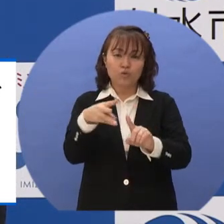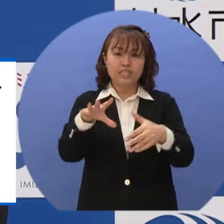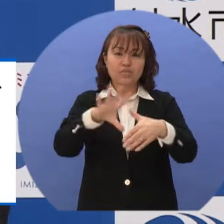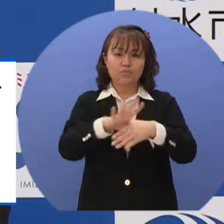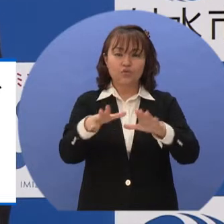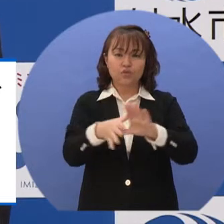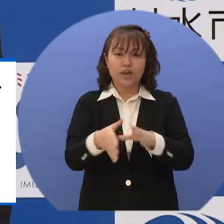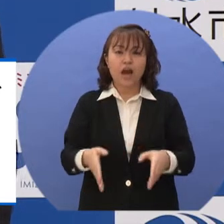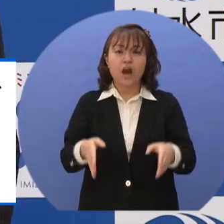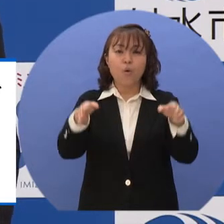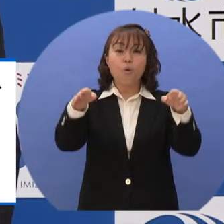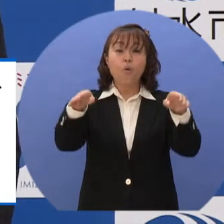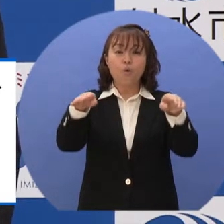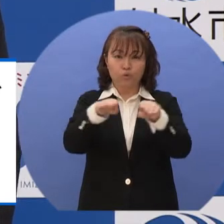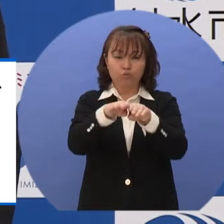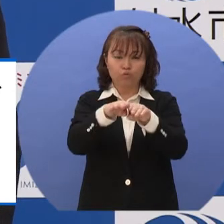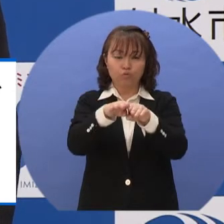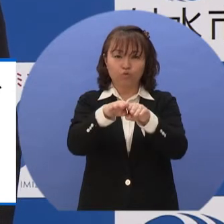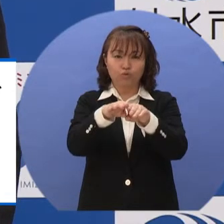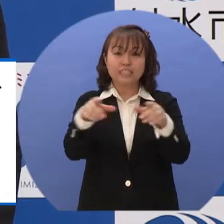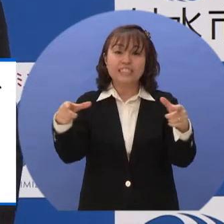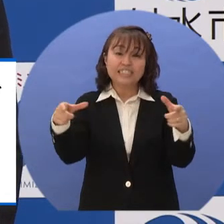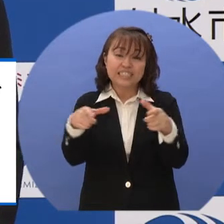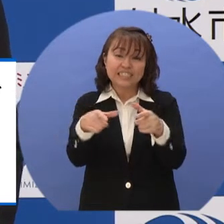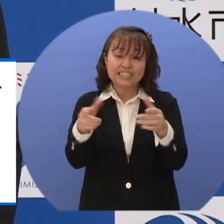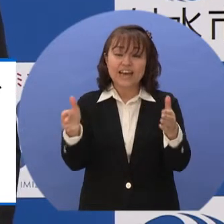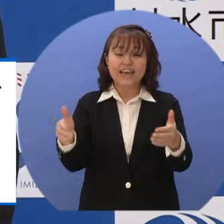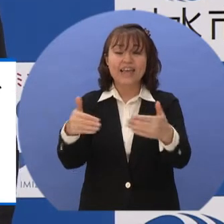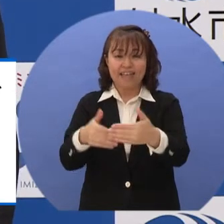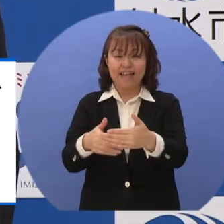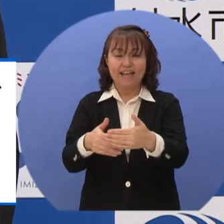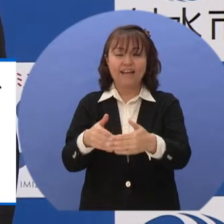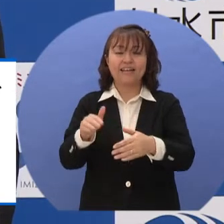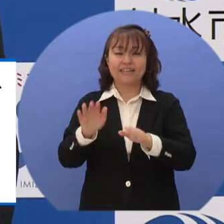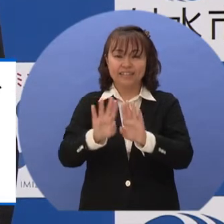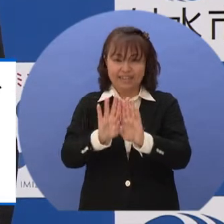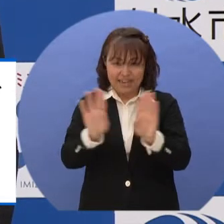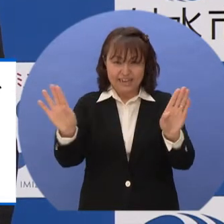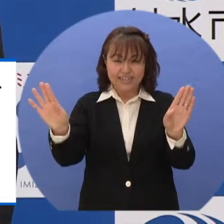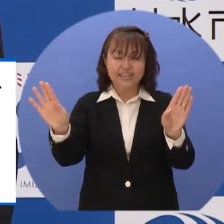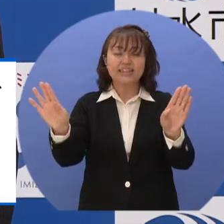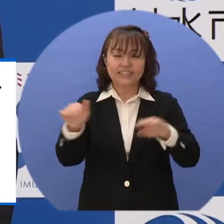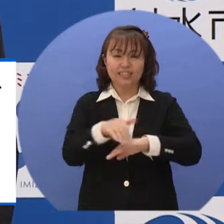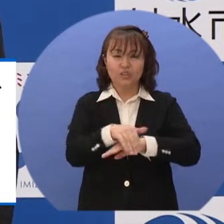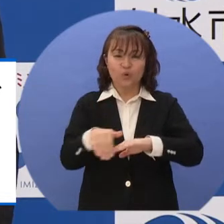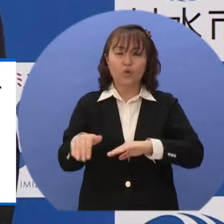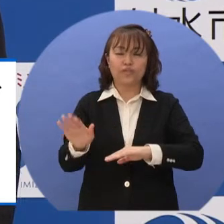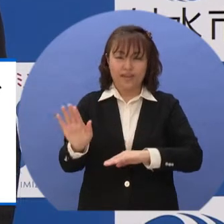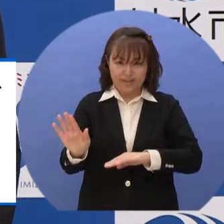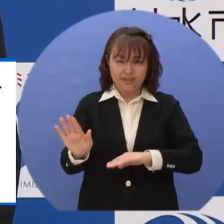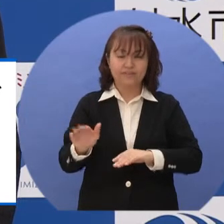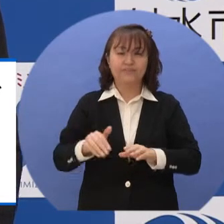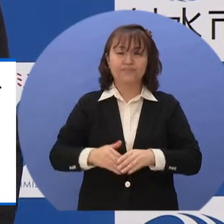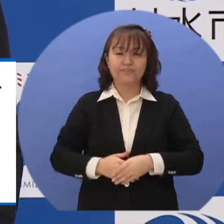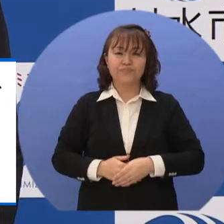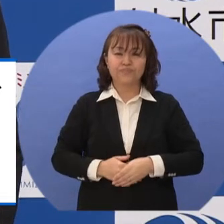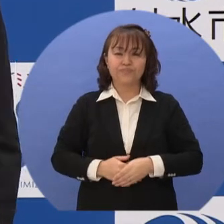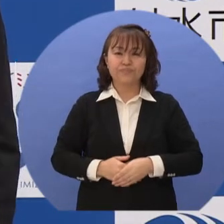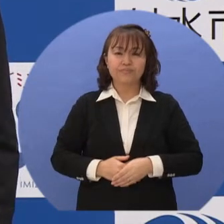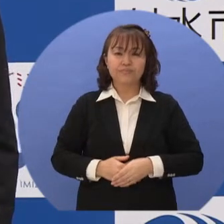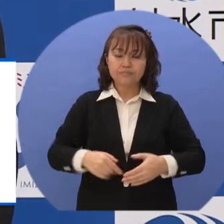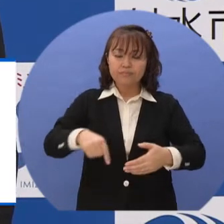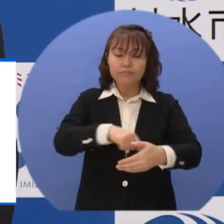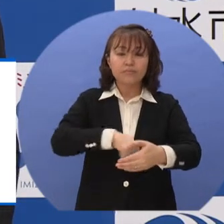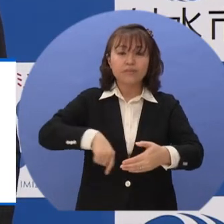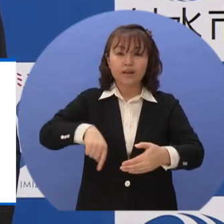えまどかホールま小さい方のホールになりますけれどもえこちらの方でえま開催をしようとするものでありますえ